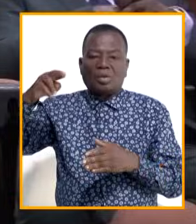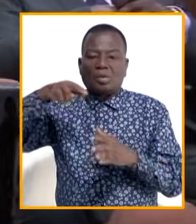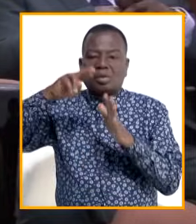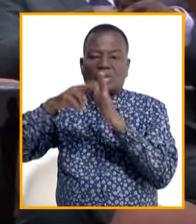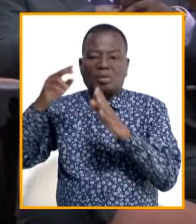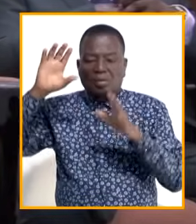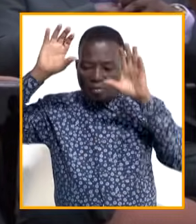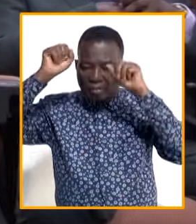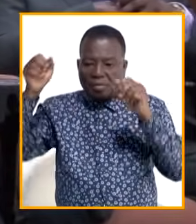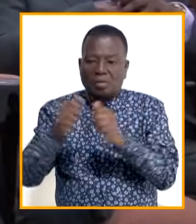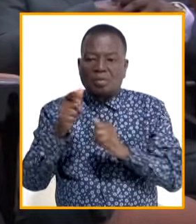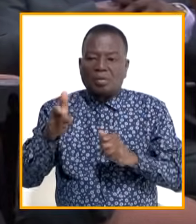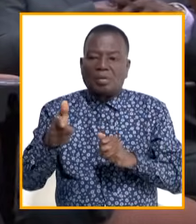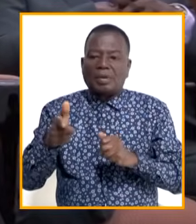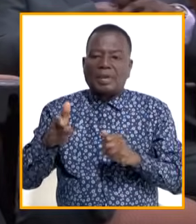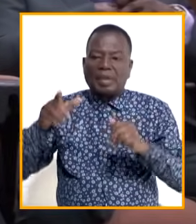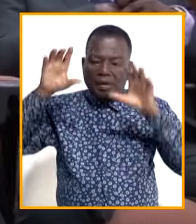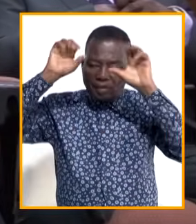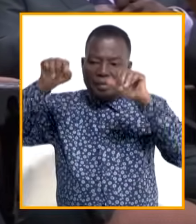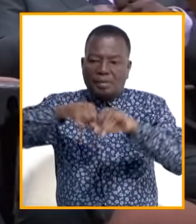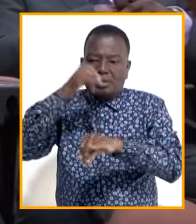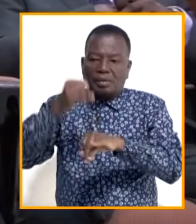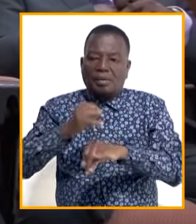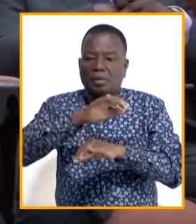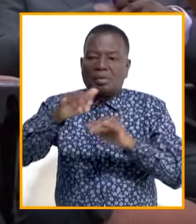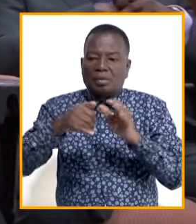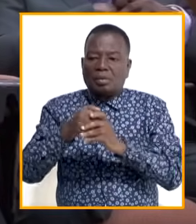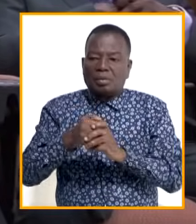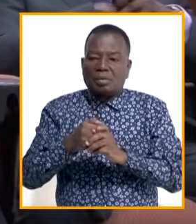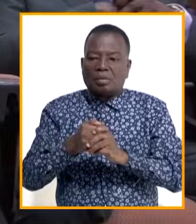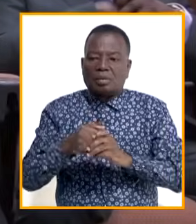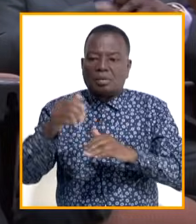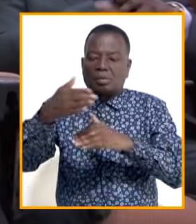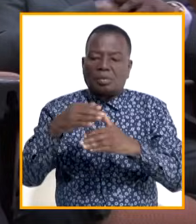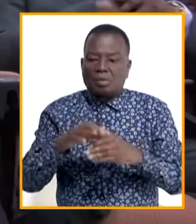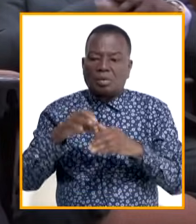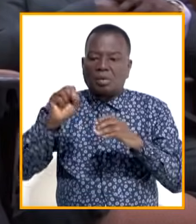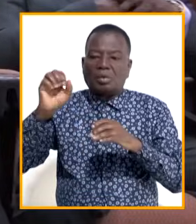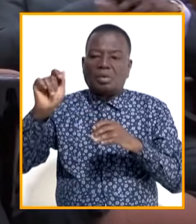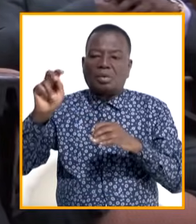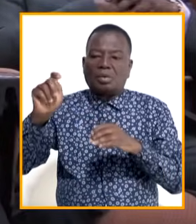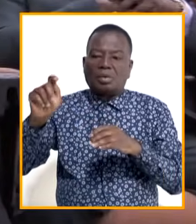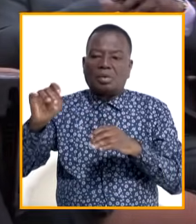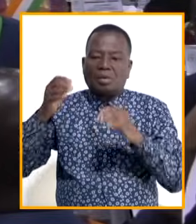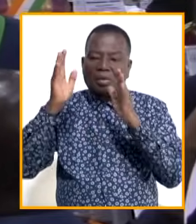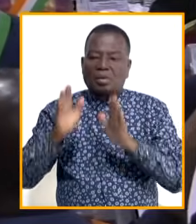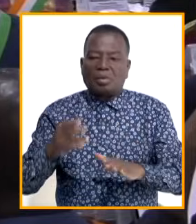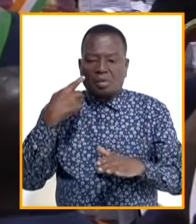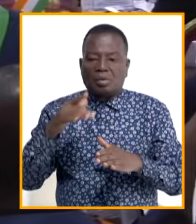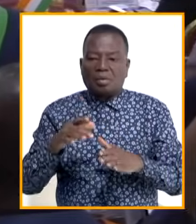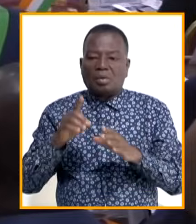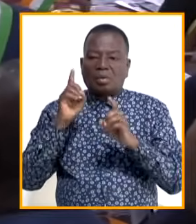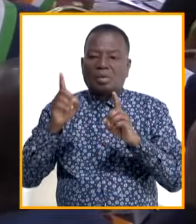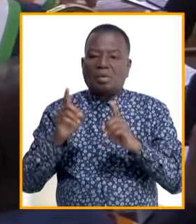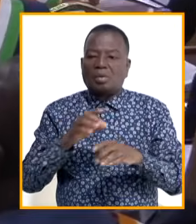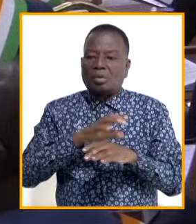Kafana Koné, avec lui, les présidents des institutions, tous aux côtés des sénateurs, pour suivre avec attention le discours de